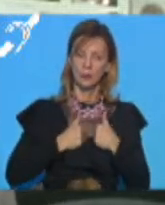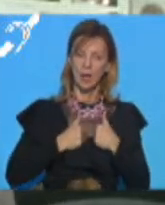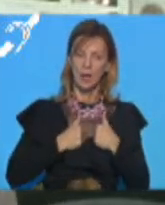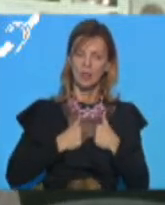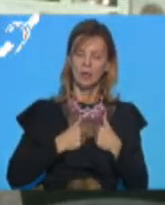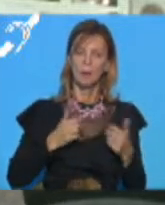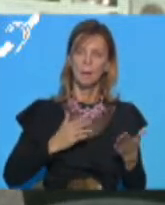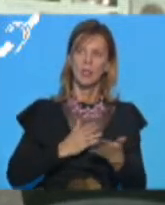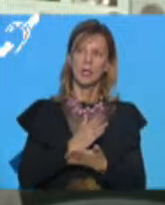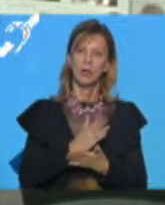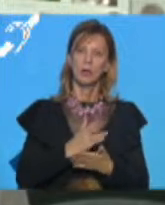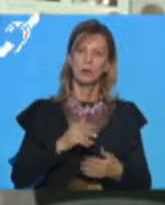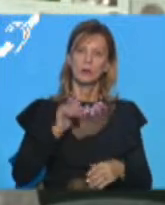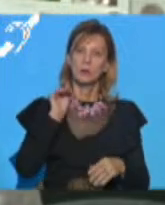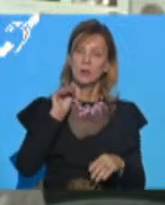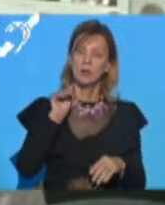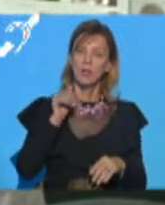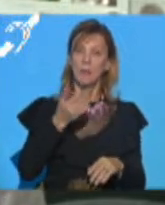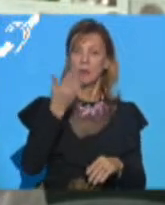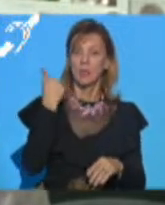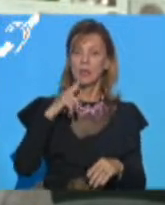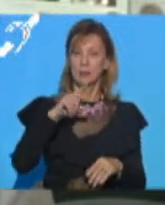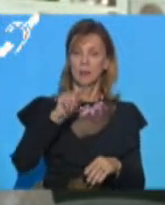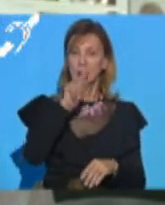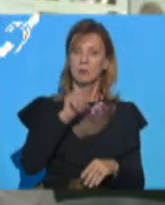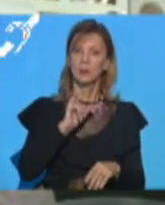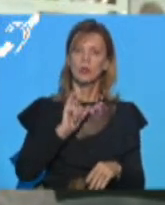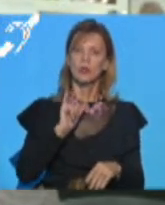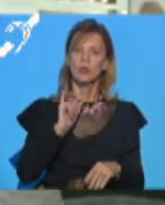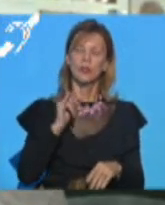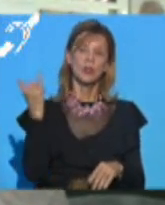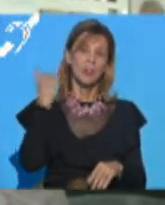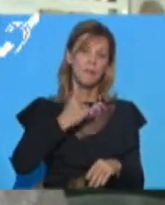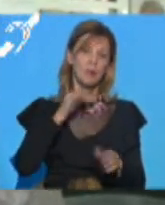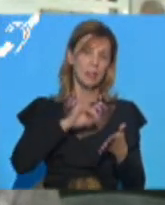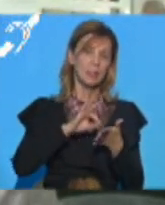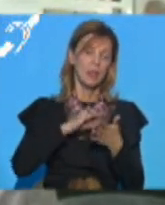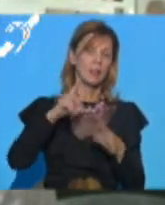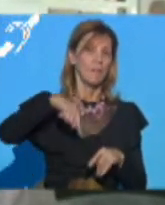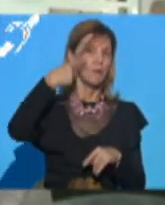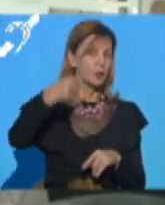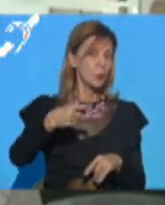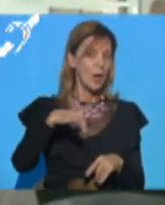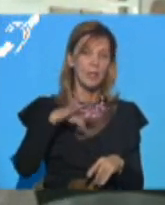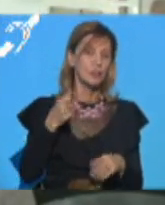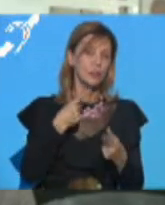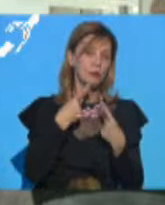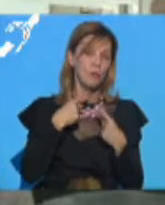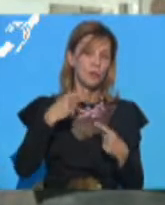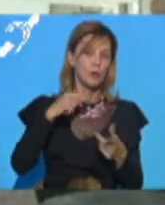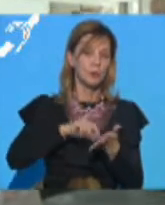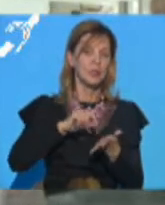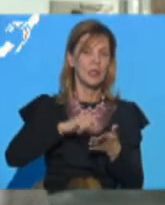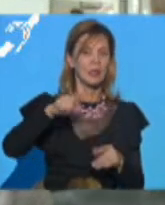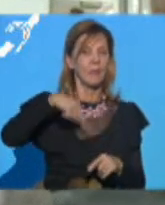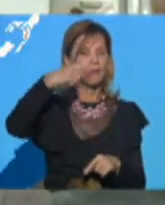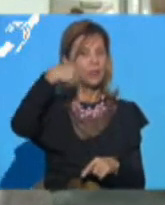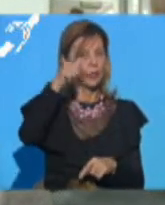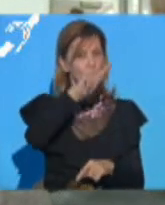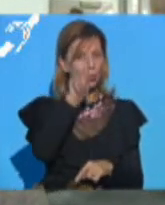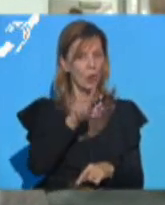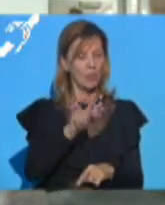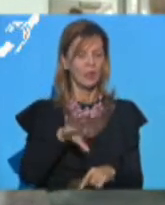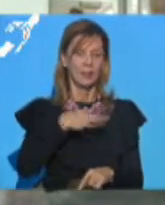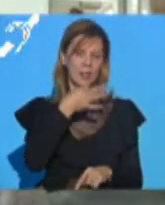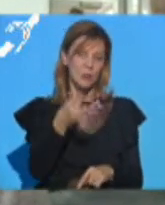De fiecare dată ne întreabă înainte de a pleca cine vine data viitoare, despre ce vom discuta. De asemenea